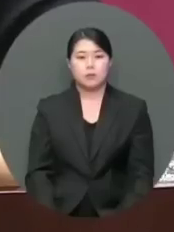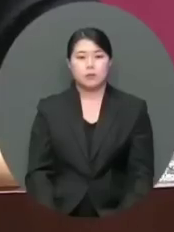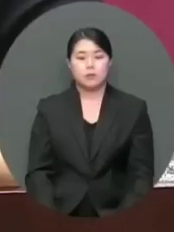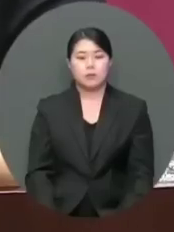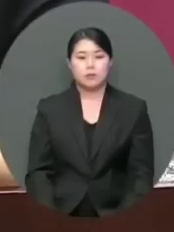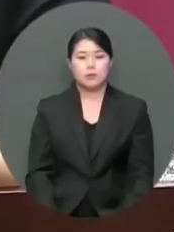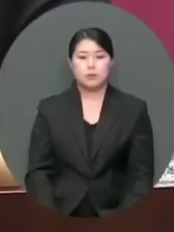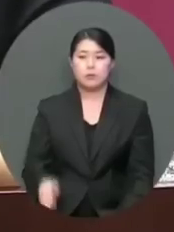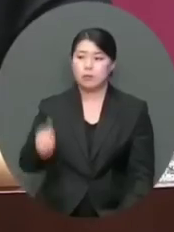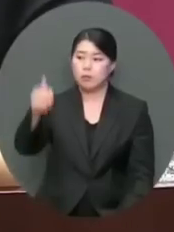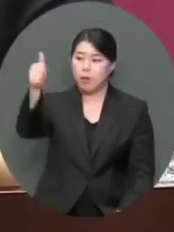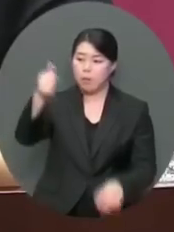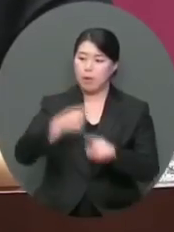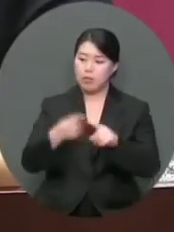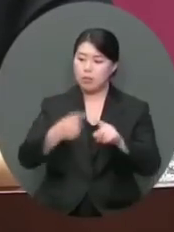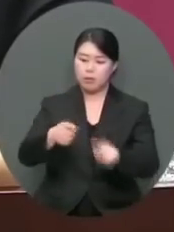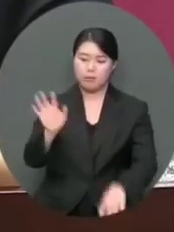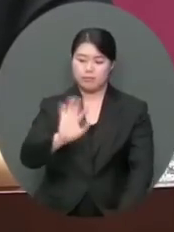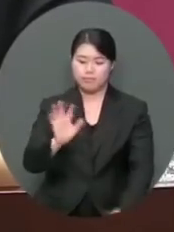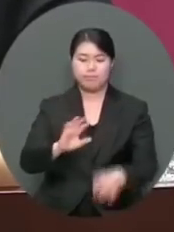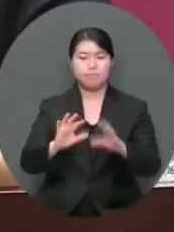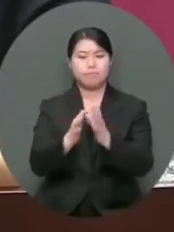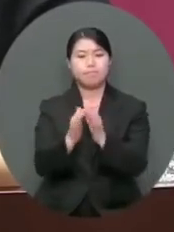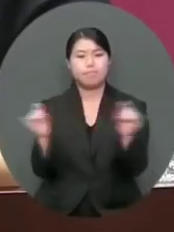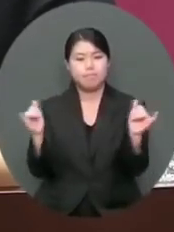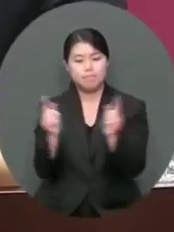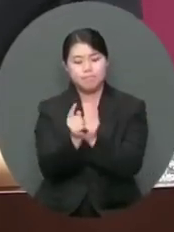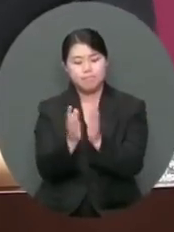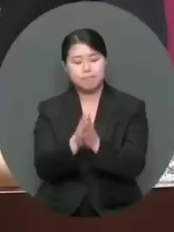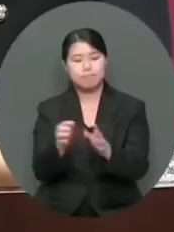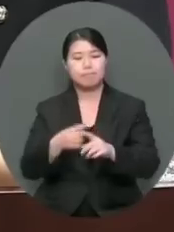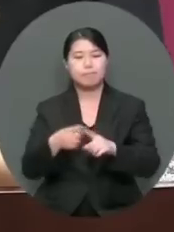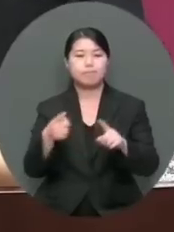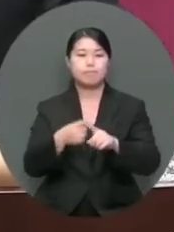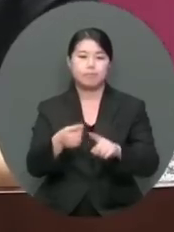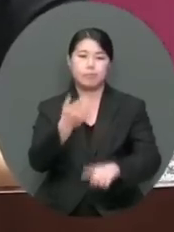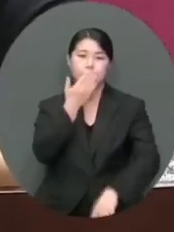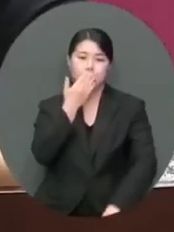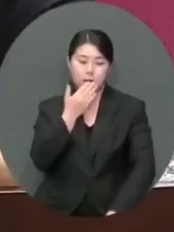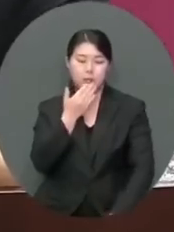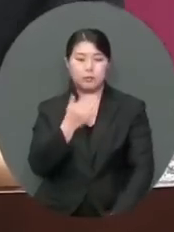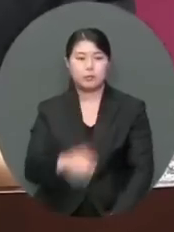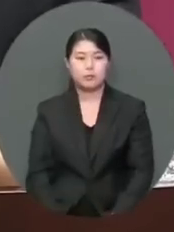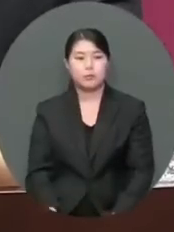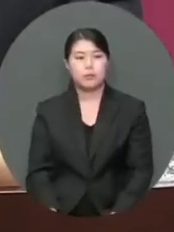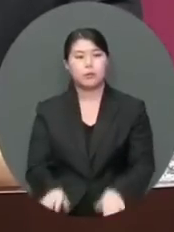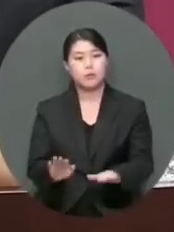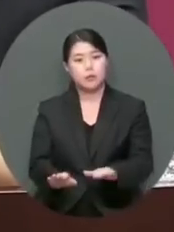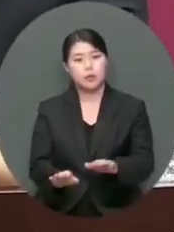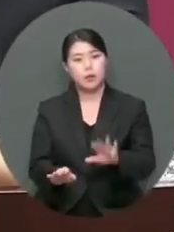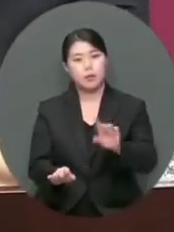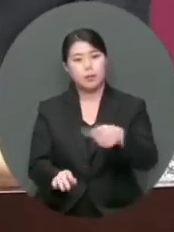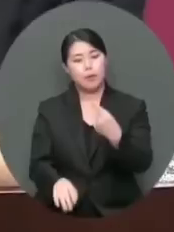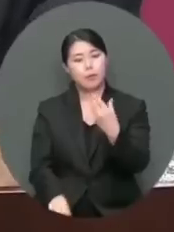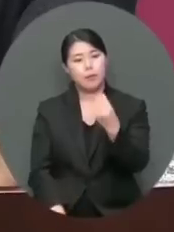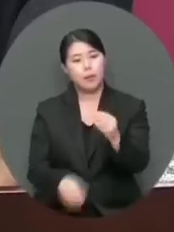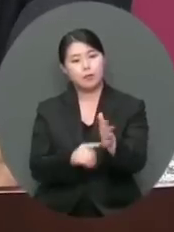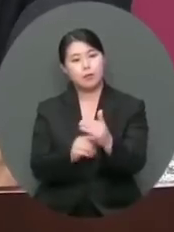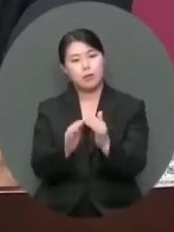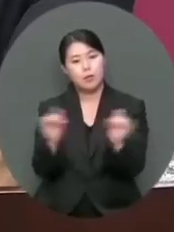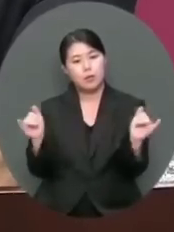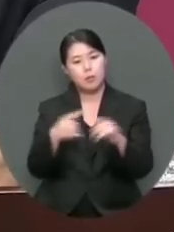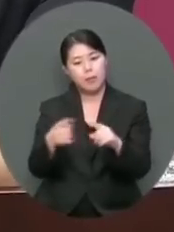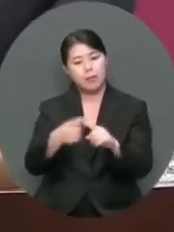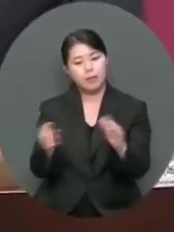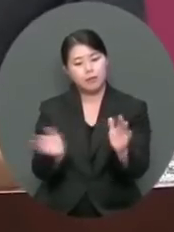총리께서 판단하실 일 아니고 제가 볼 때는 국민들께서 판단해 주실 거라고 저는 생각합니다. 이미 100만 수산업인들은 다 판단을 하신